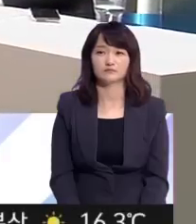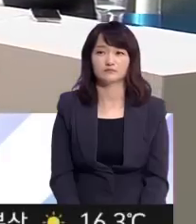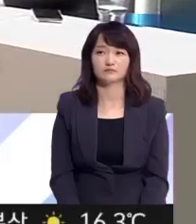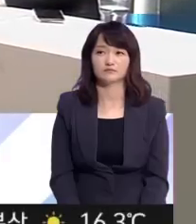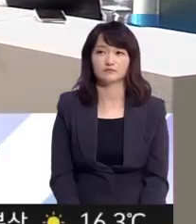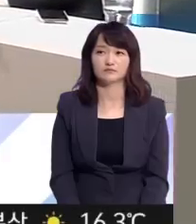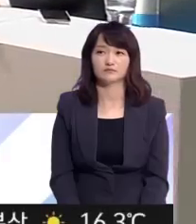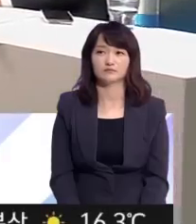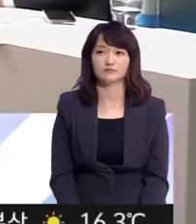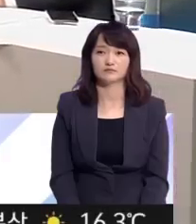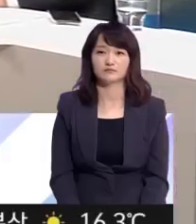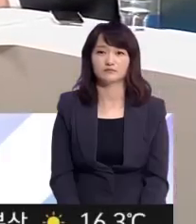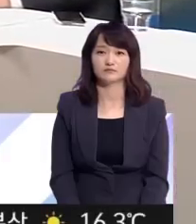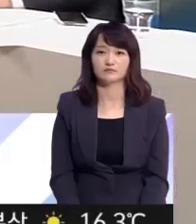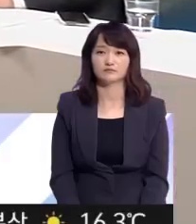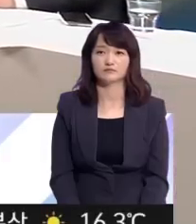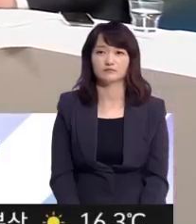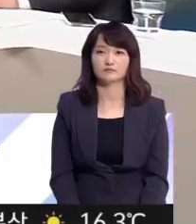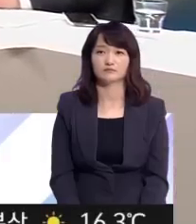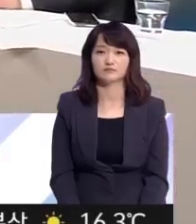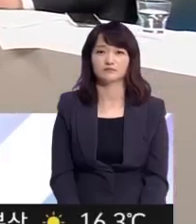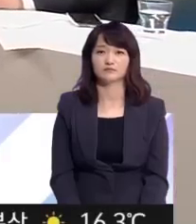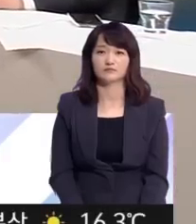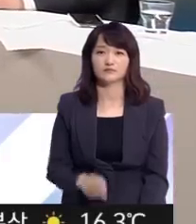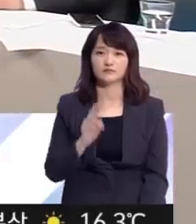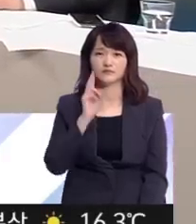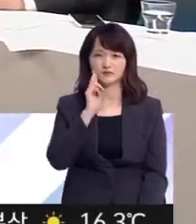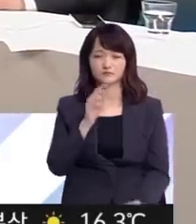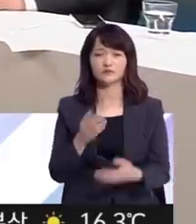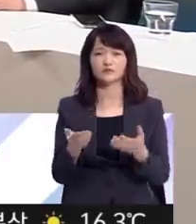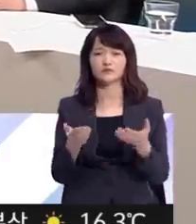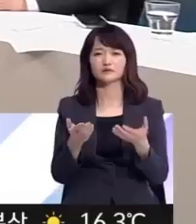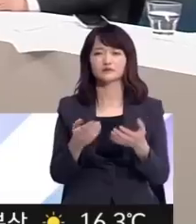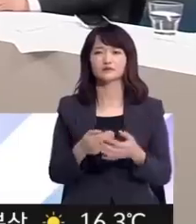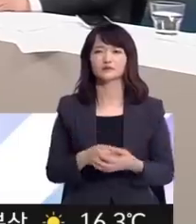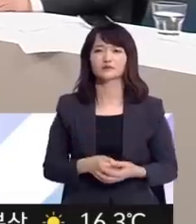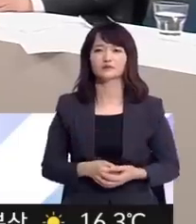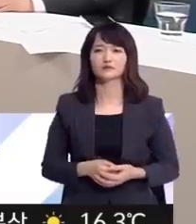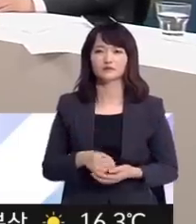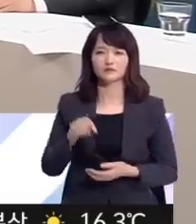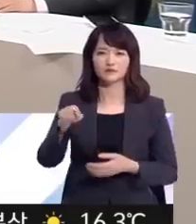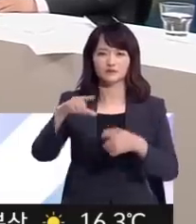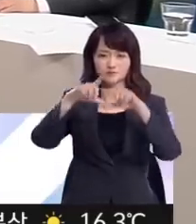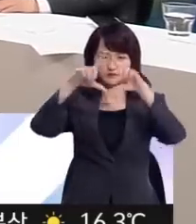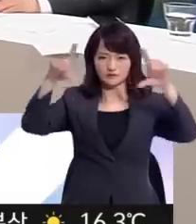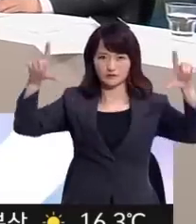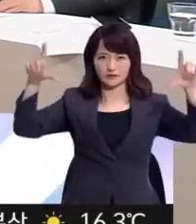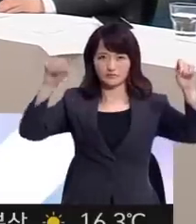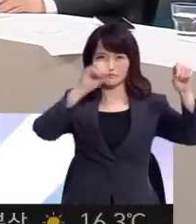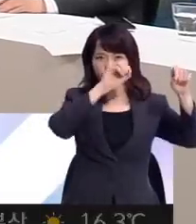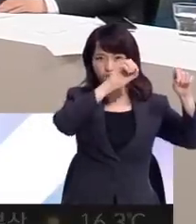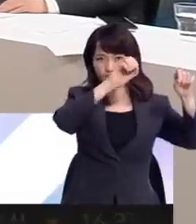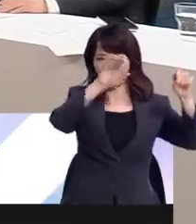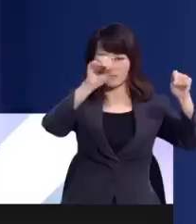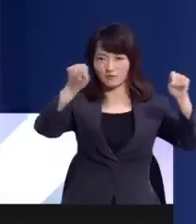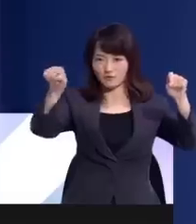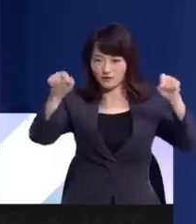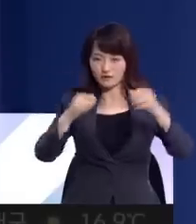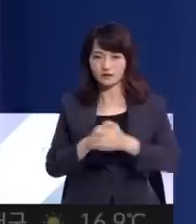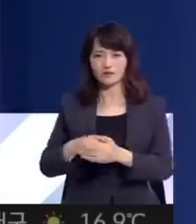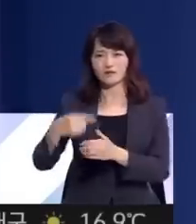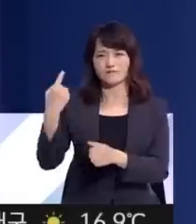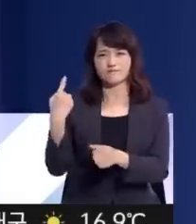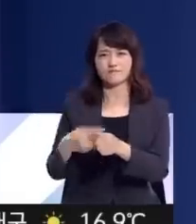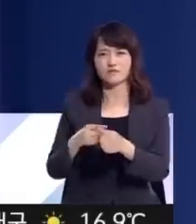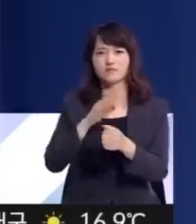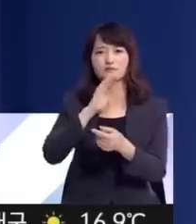야 이거는 좀 심한 거 아닙니까 거기는 정말 비판받아 마땅합니다 지금이 정도의 대형 참사가